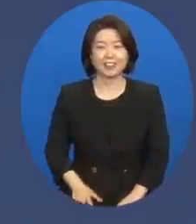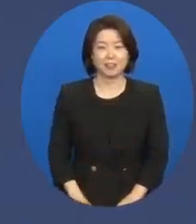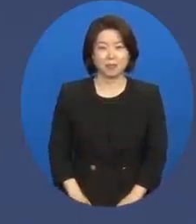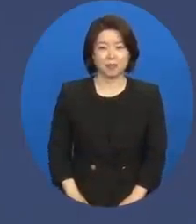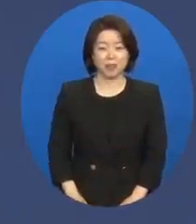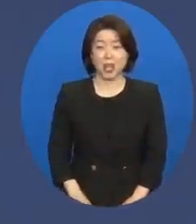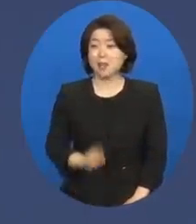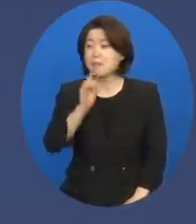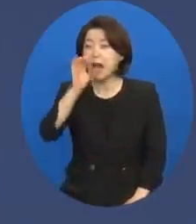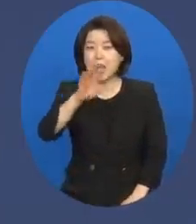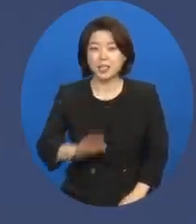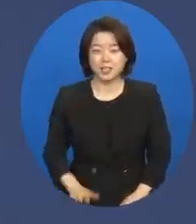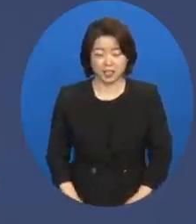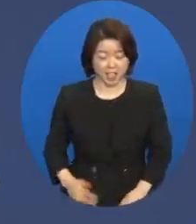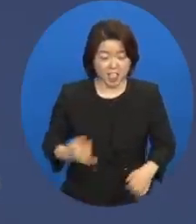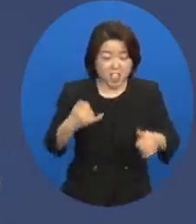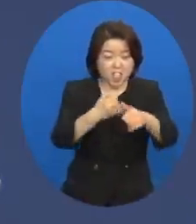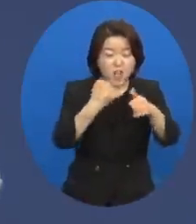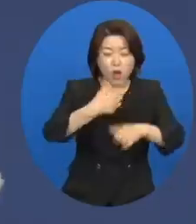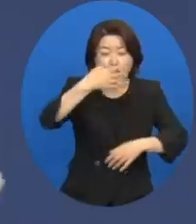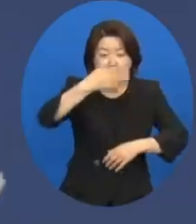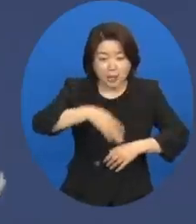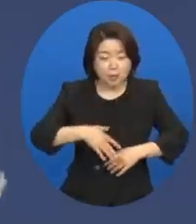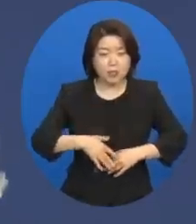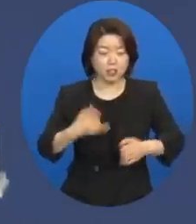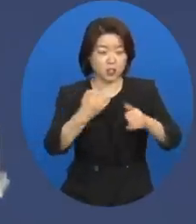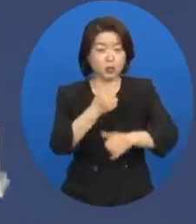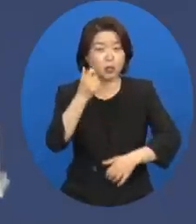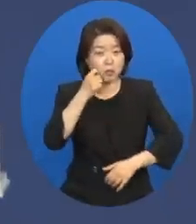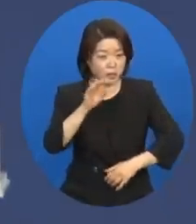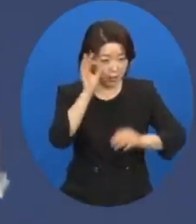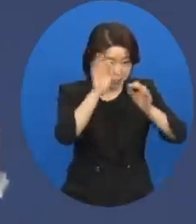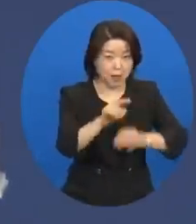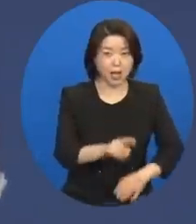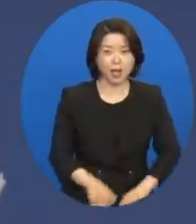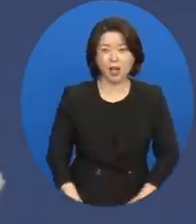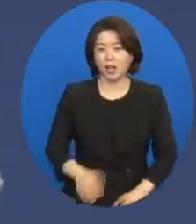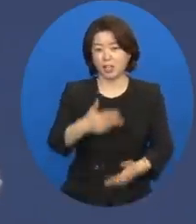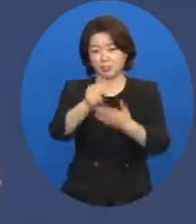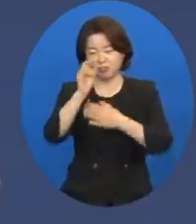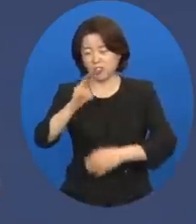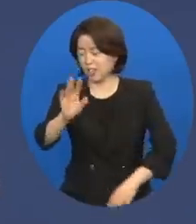말도 안 돼. 연애가 힘들어서 못하는 연애 봤어? 주여 아이고.